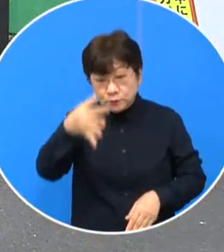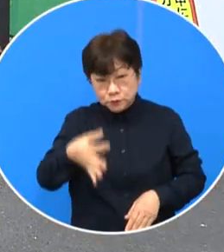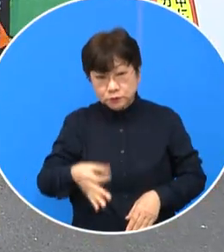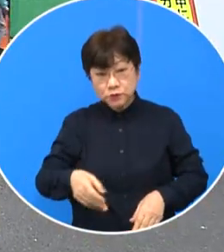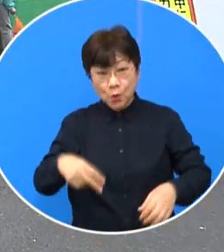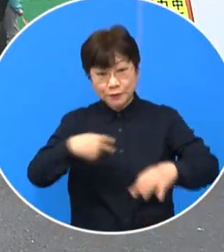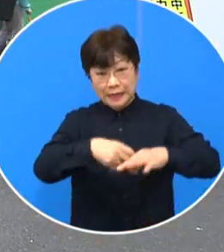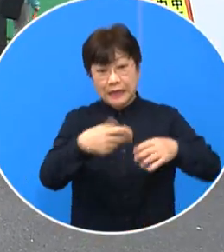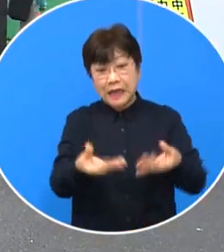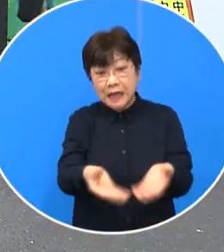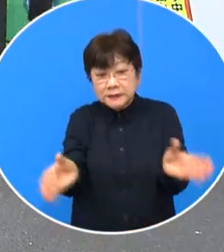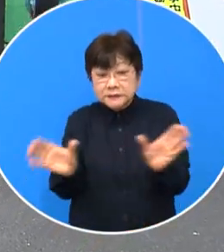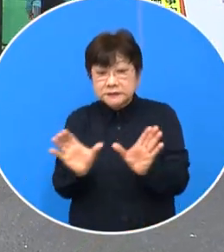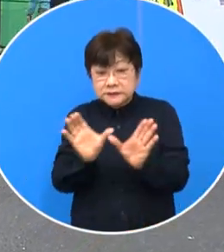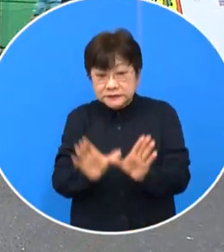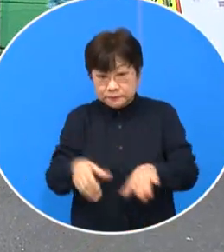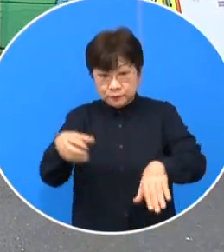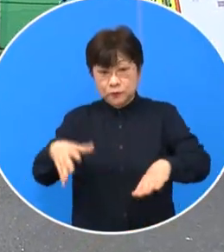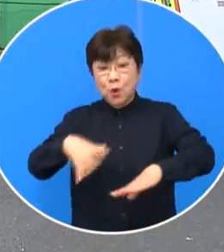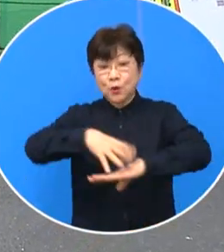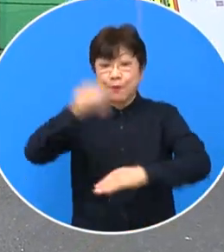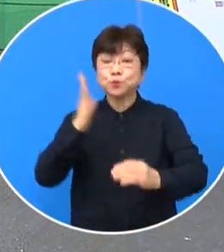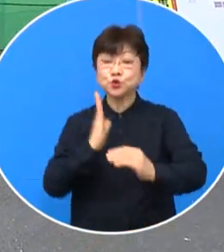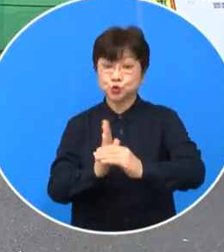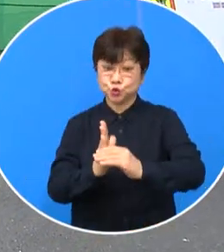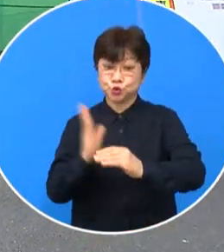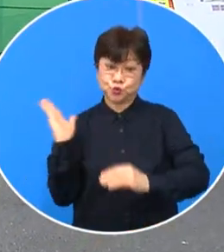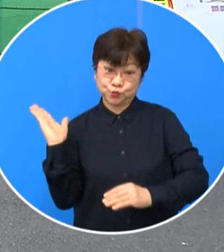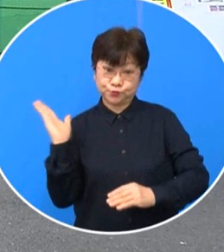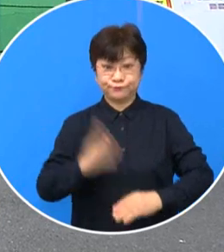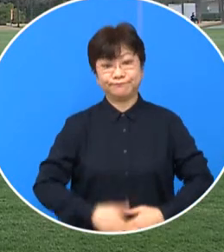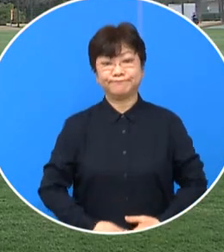ーツチーム、清水エスパルスがキャンプを行っています。